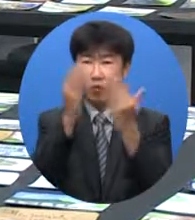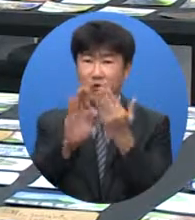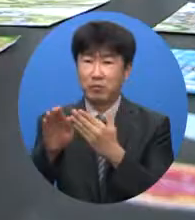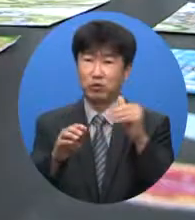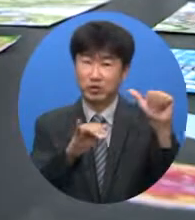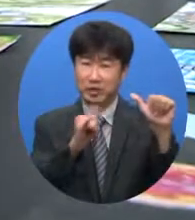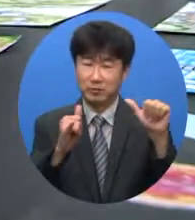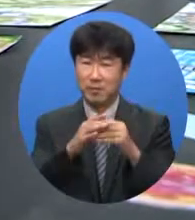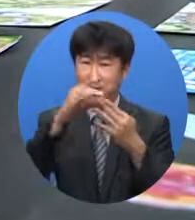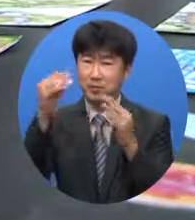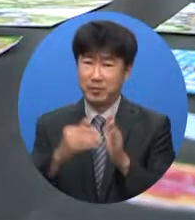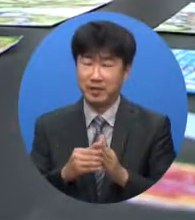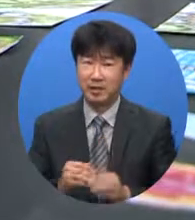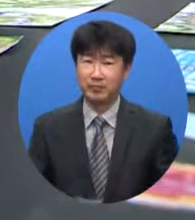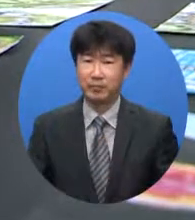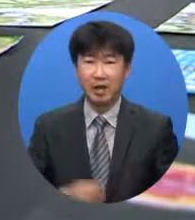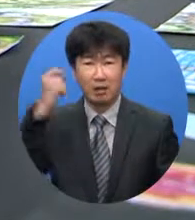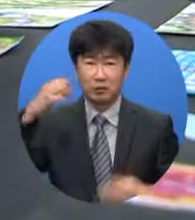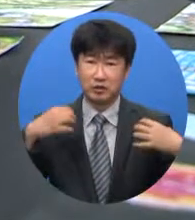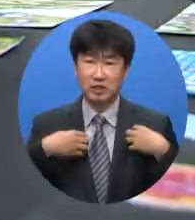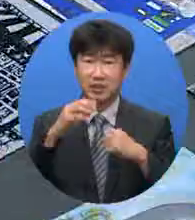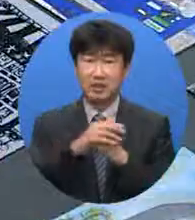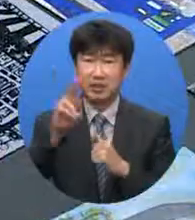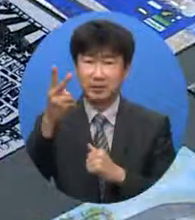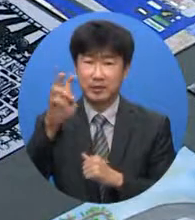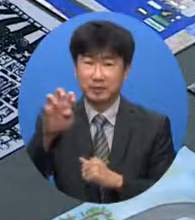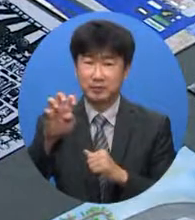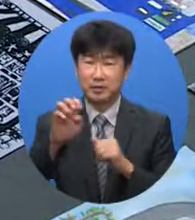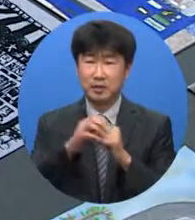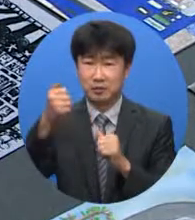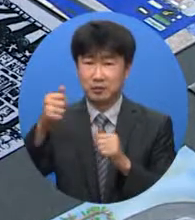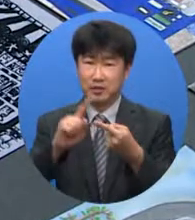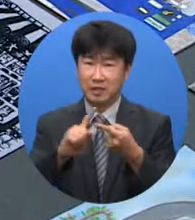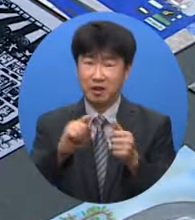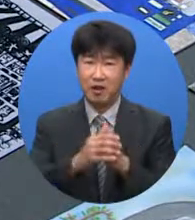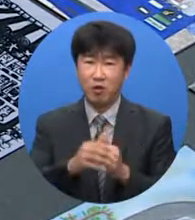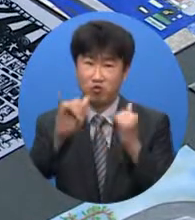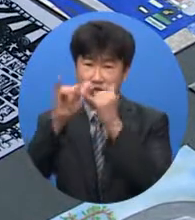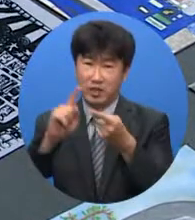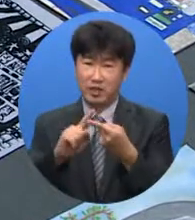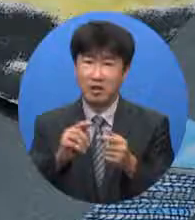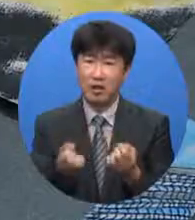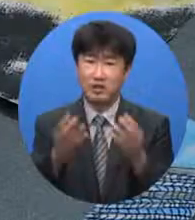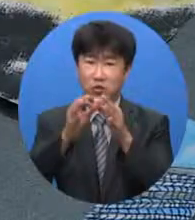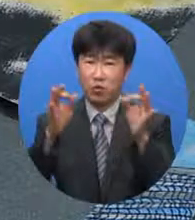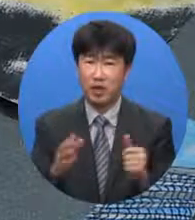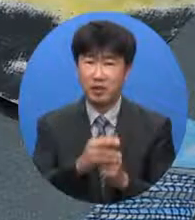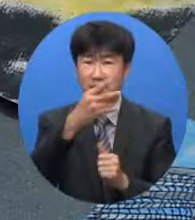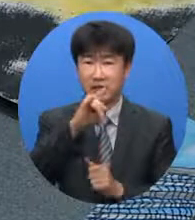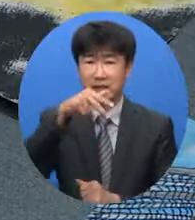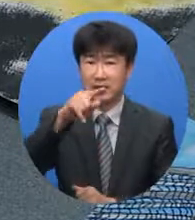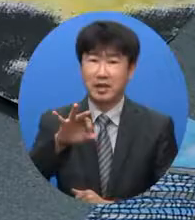등 모두 5작품이 뽑혔습니다. 합천군은 총 250점의 입상작 가운데 우수작품은 축전기간